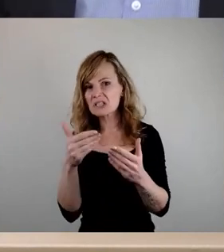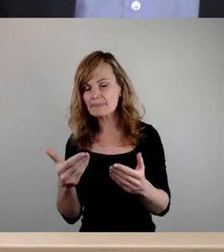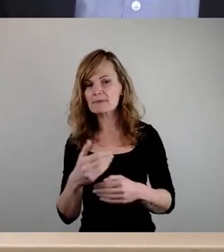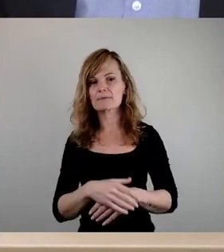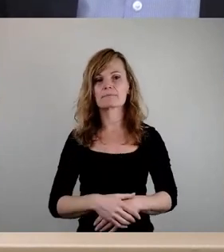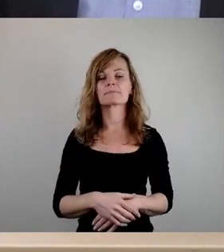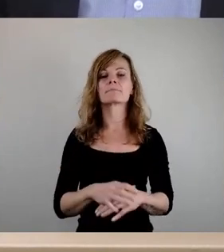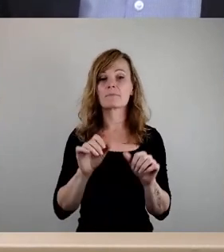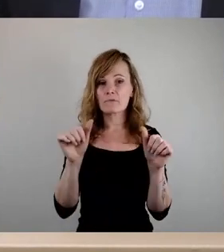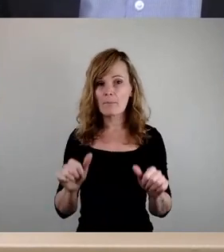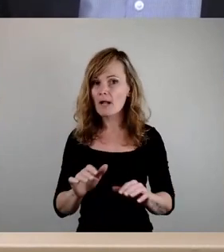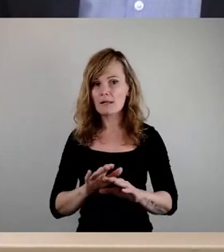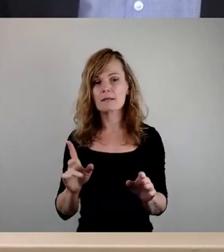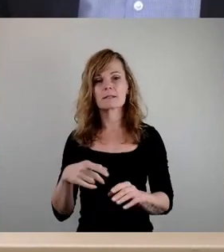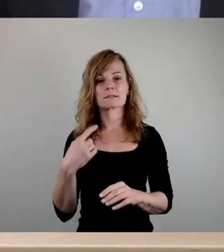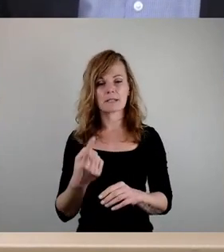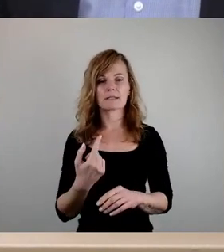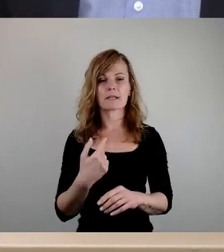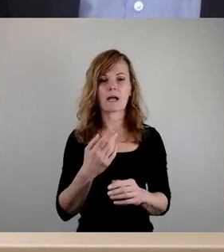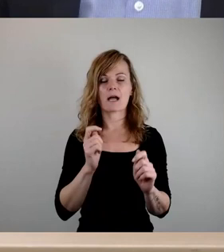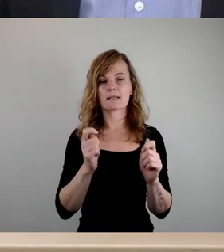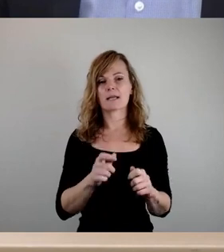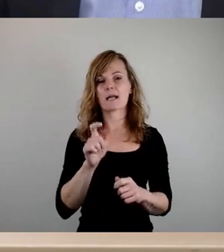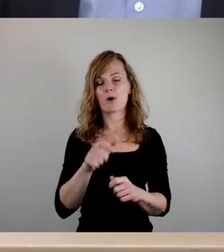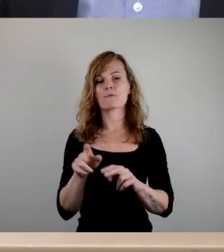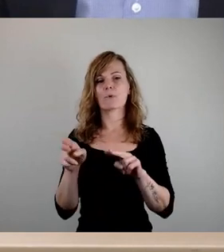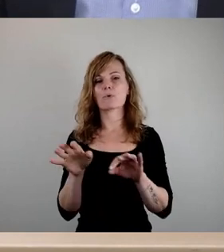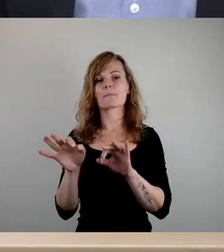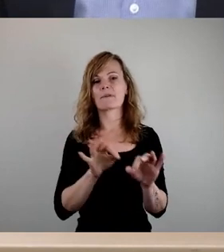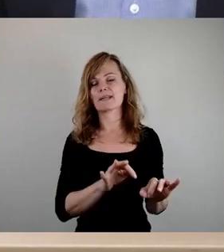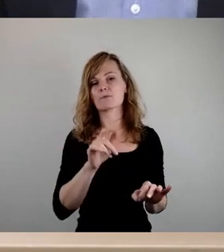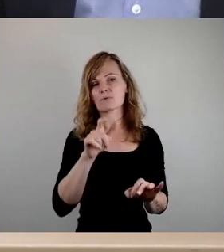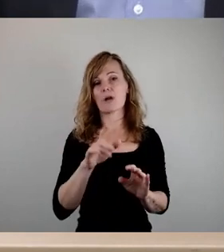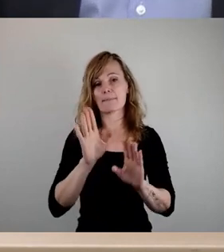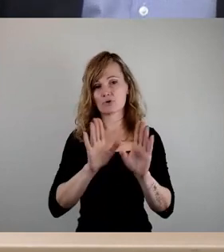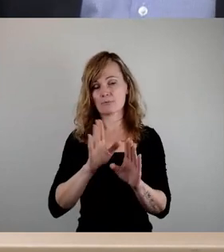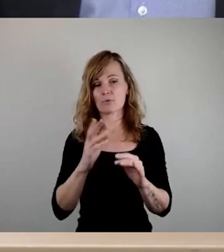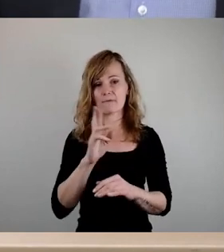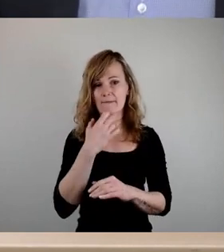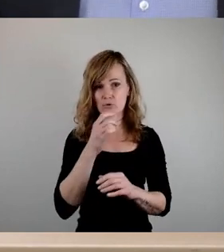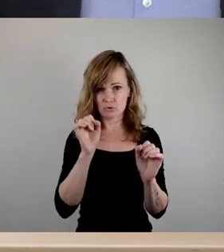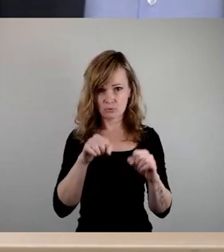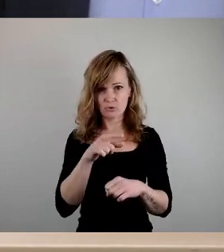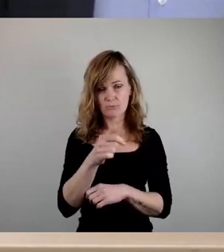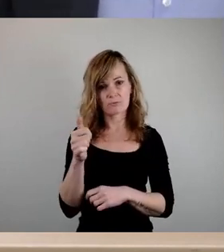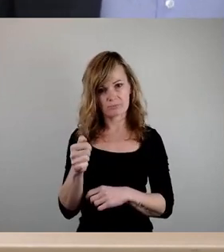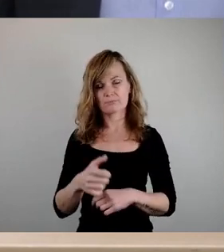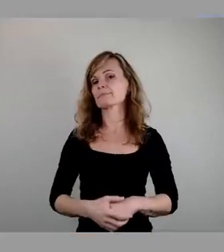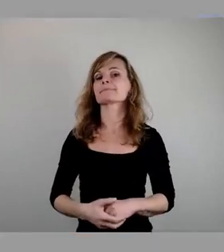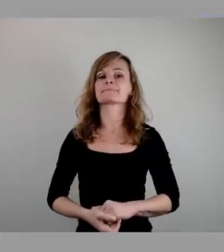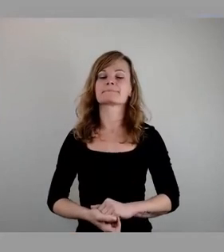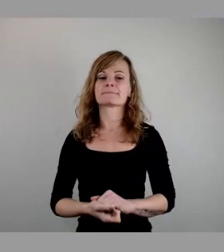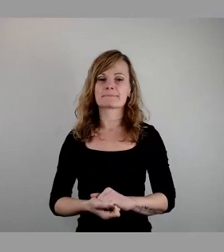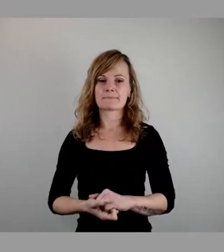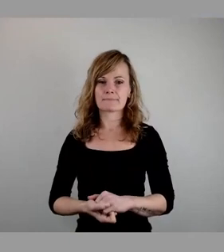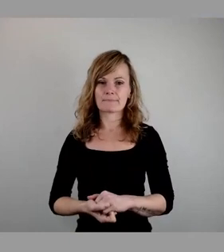Dann stelle ich den Antrag auf Rücküberweisung zur Abstimmung. Wer hier seine Zustimmung geben kann, bitte ich um das Stimmzeichen.